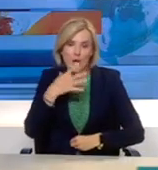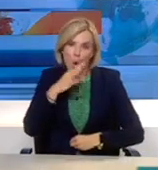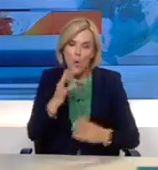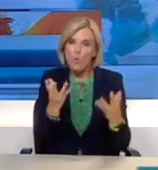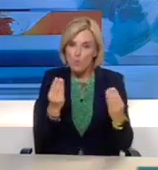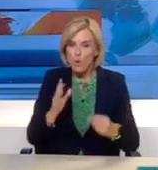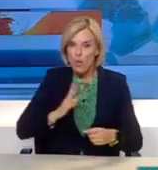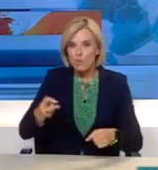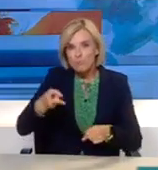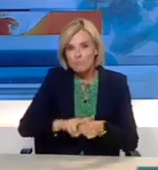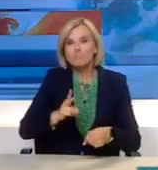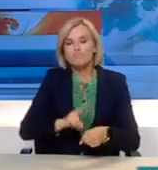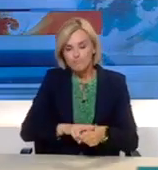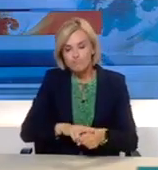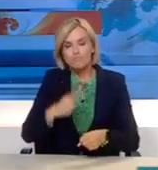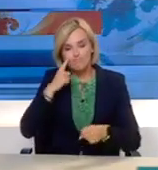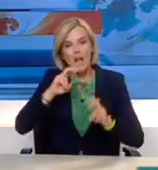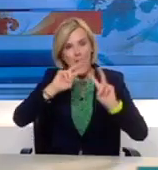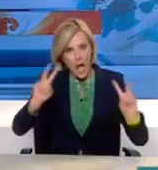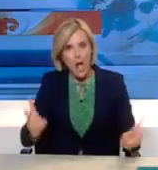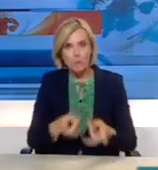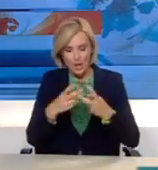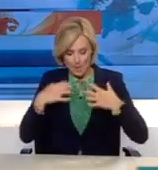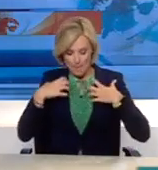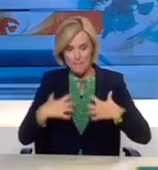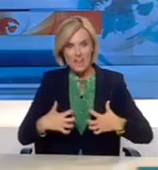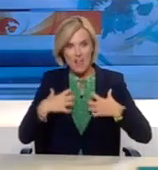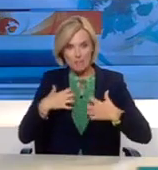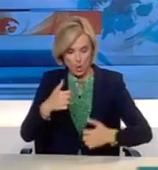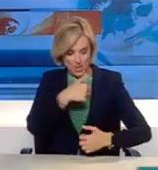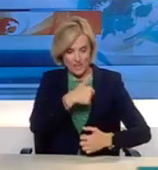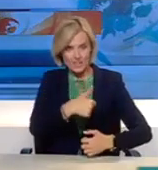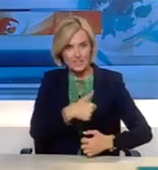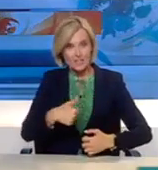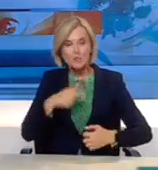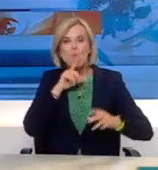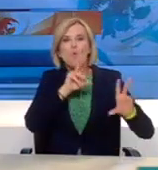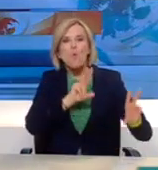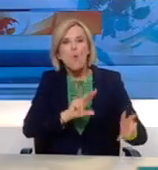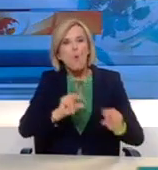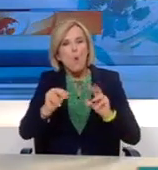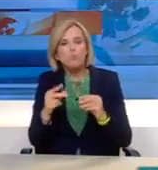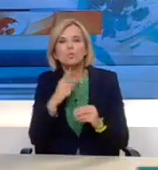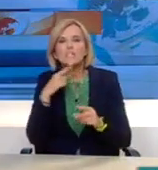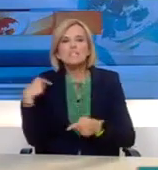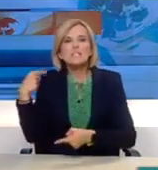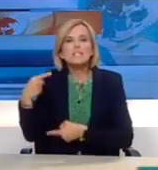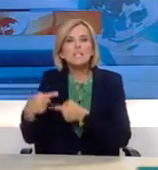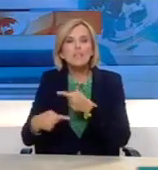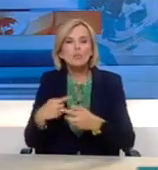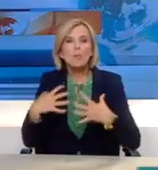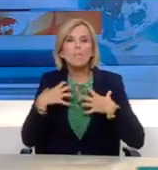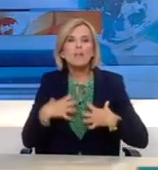και διαπίστωσαν ότι οι βλάβες που παρατηρούνται είναι παρόμοιες με τις βλάβες άλλων ιογενών πνευμονιών, με τρεις